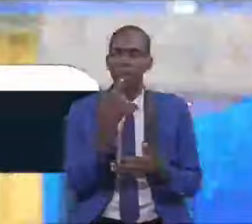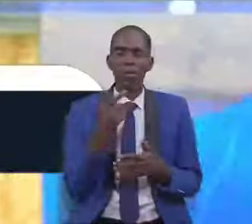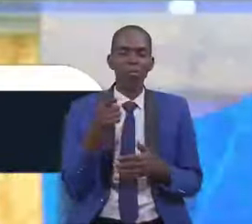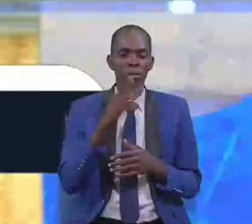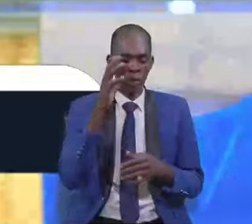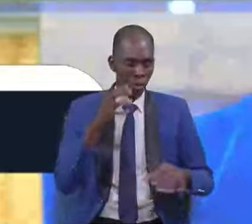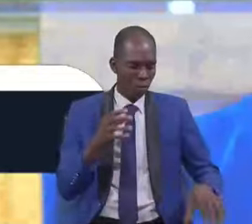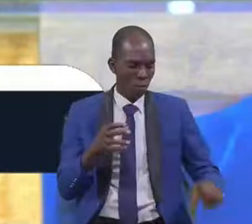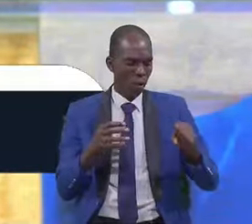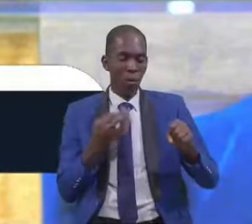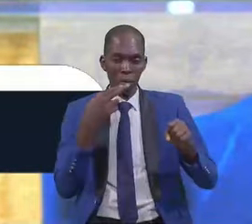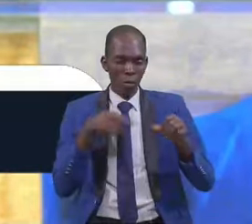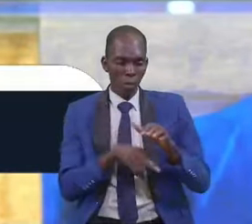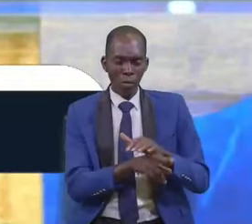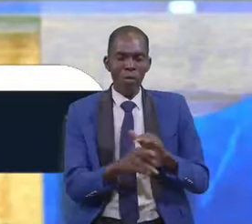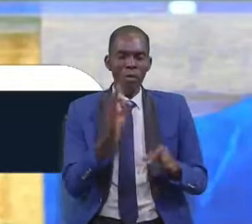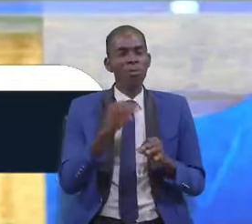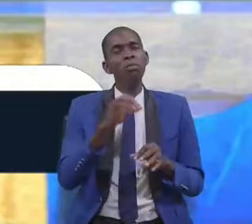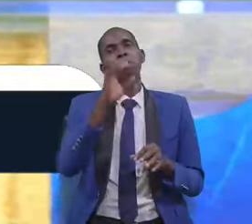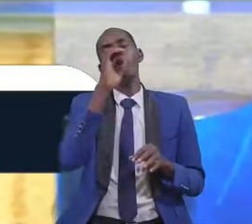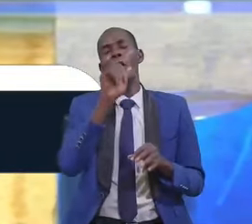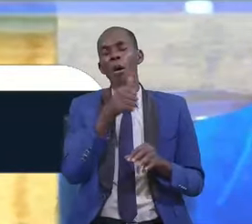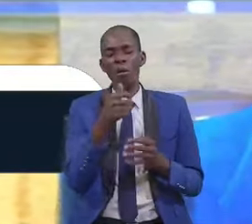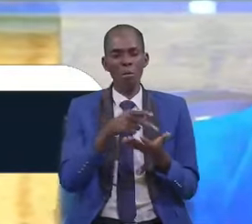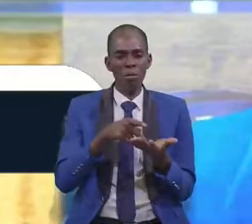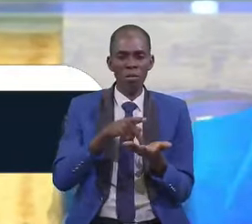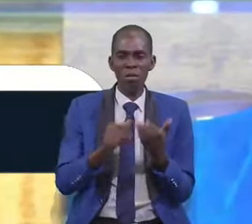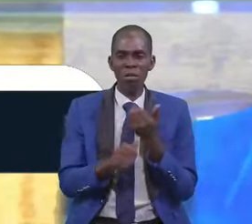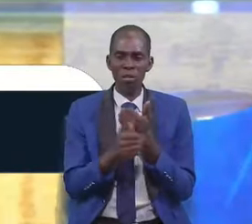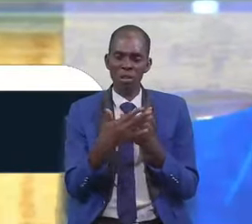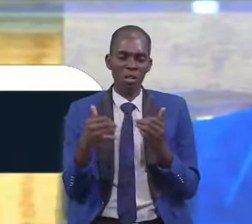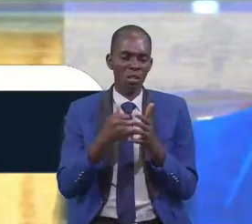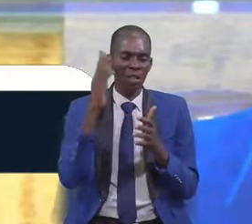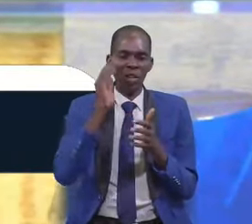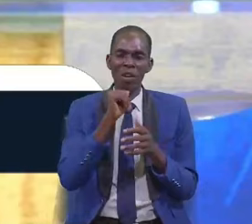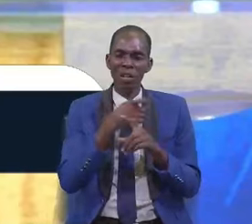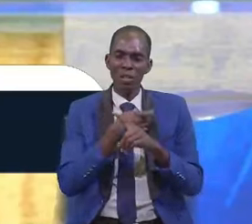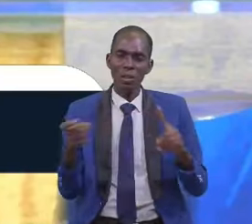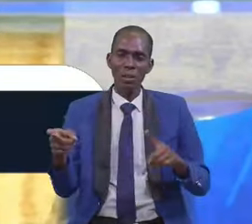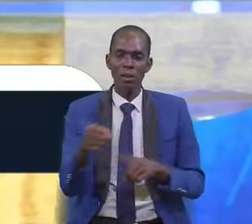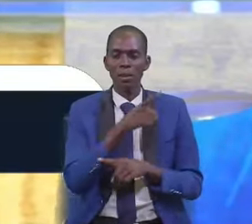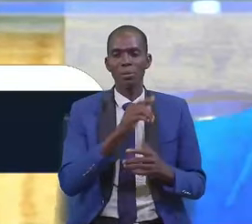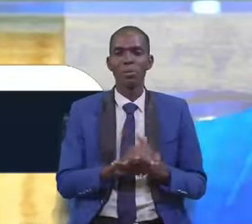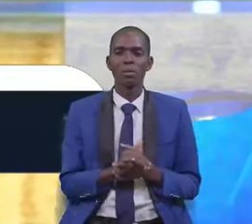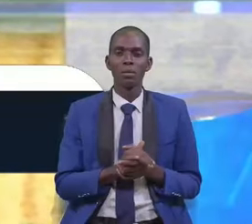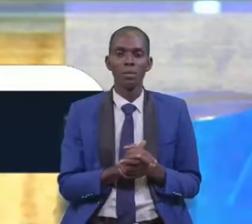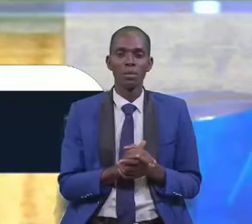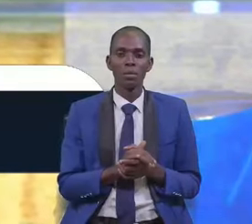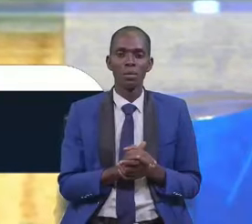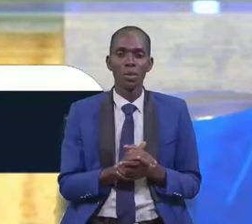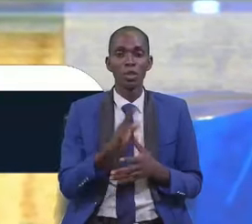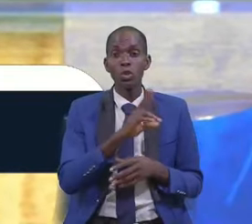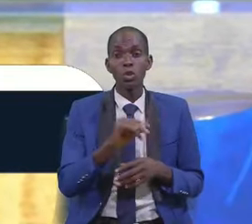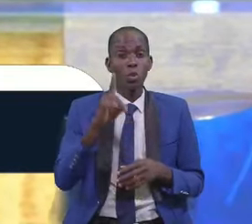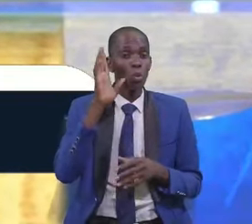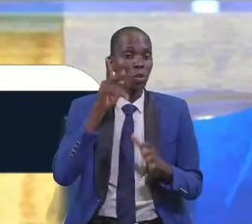S'ils boivent quelques breuvages mortels, il ne leur fera point de mal. Il n'y a personne qui